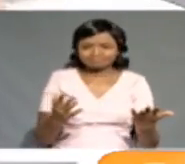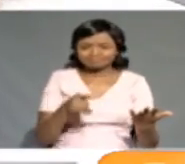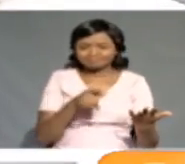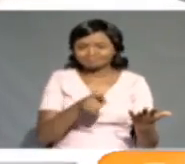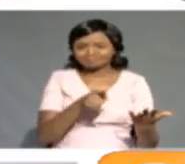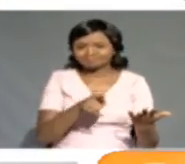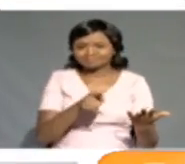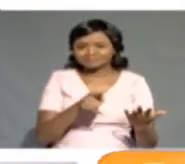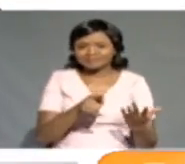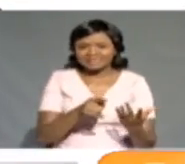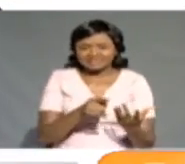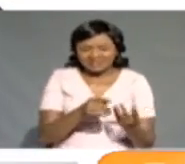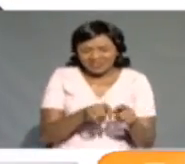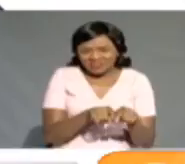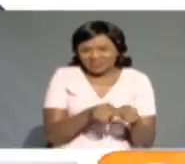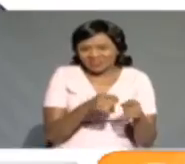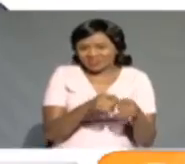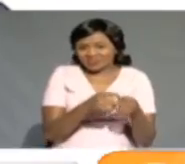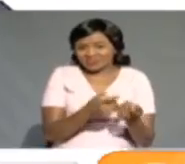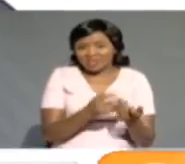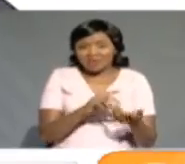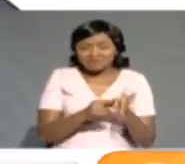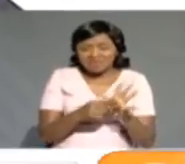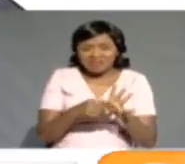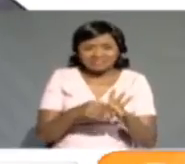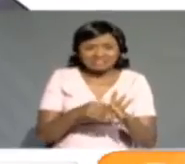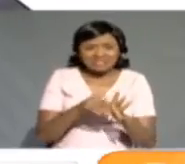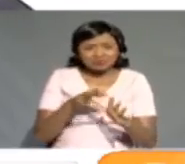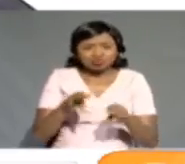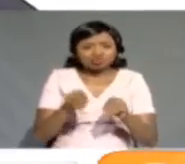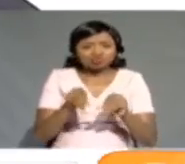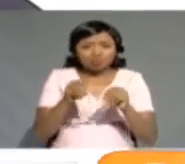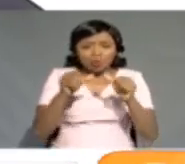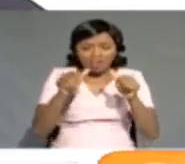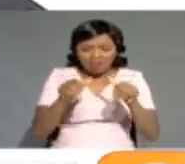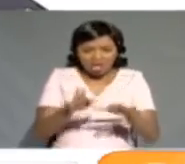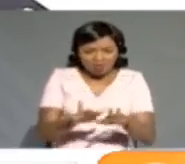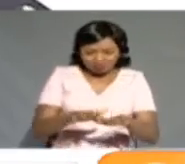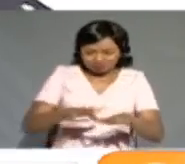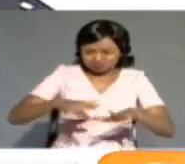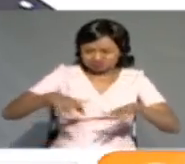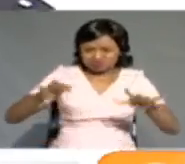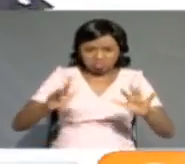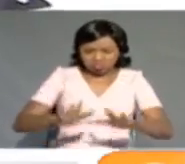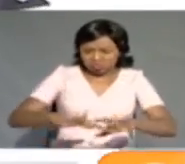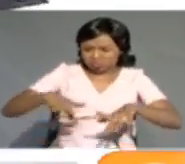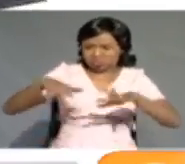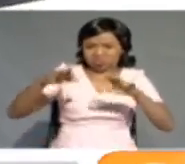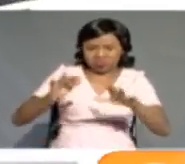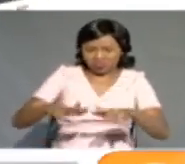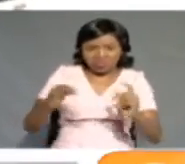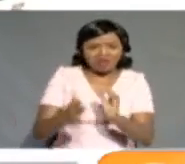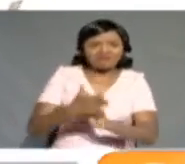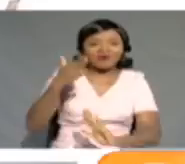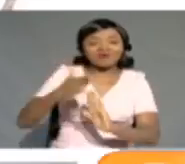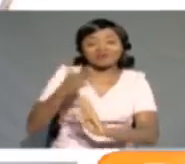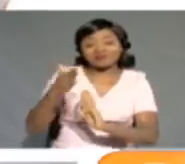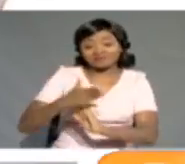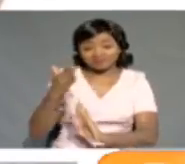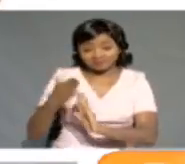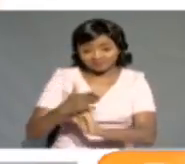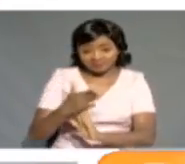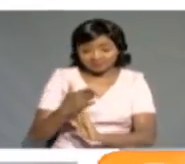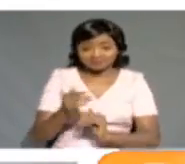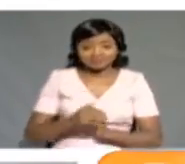jina tifua. Kwamba ni vumbi ambayo inaweza kupagranyika haraka haraka. Maunga. Kwa